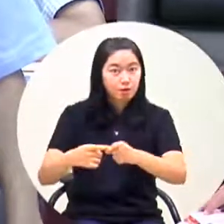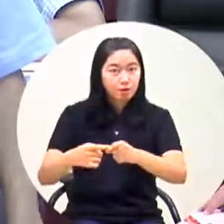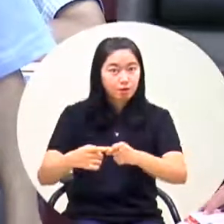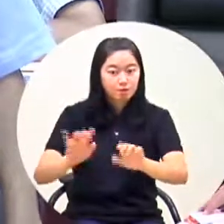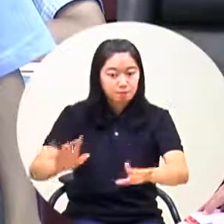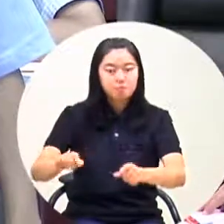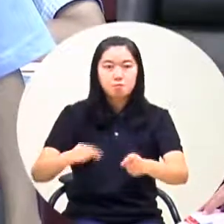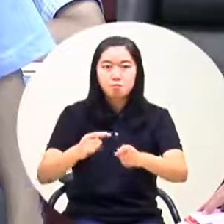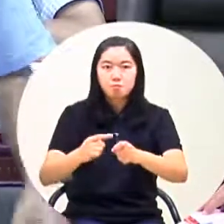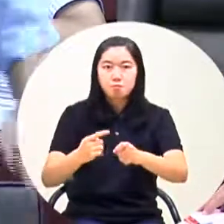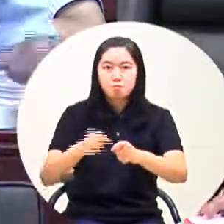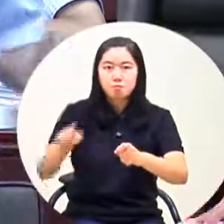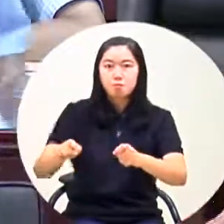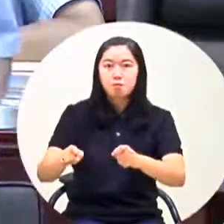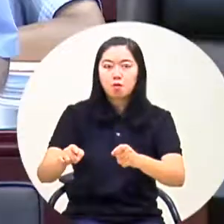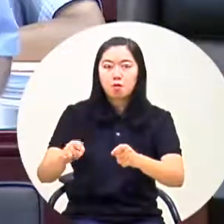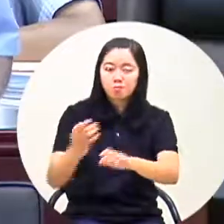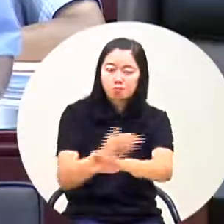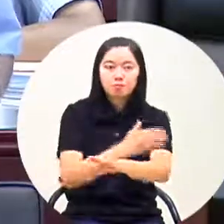在今年已经实施了，